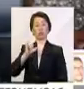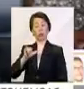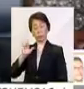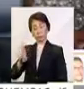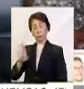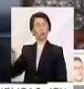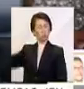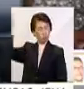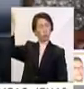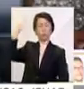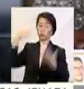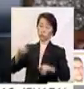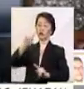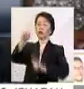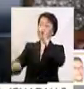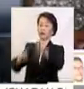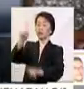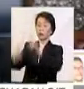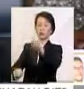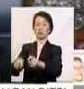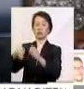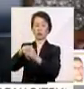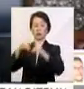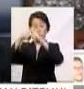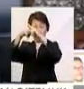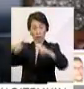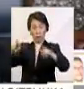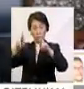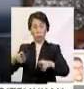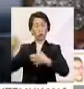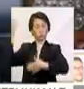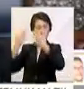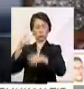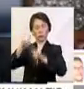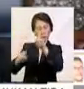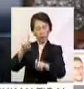berhormat dalam persidangan Dewan Rakyat sebelum ini.